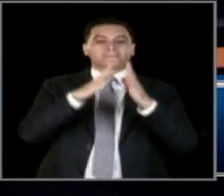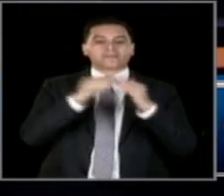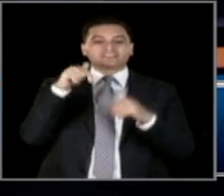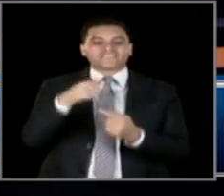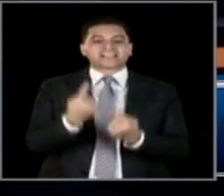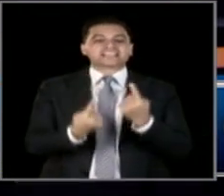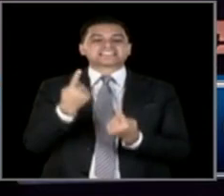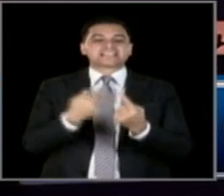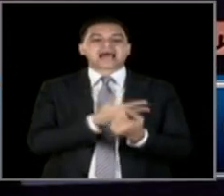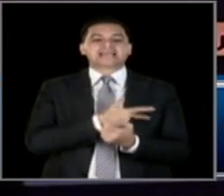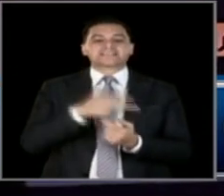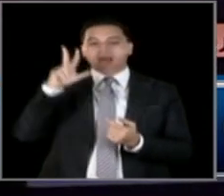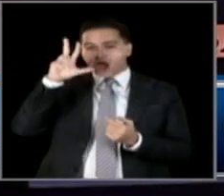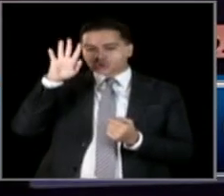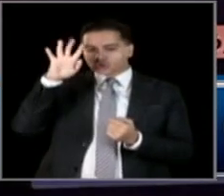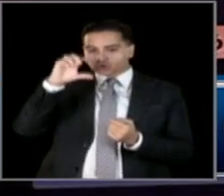الشورانية؟